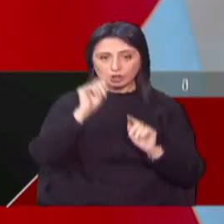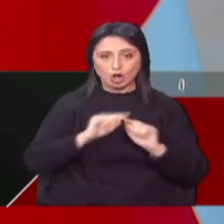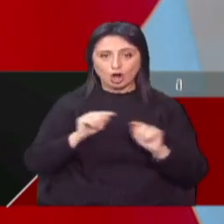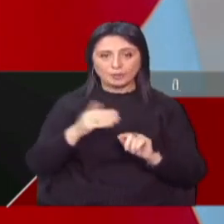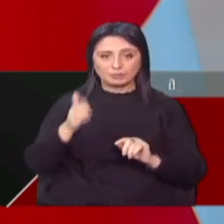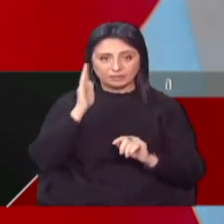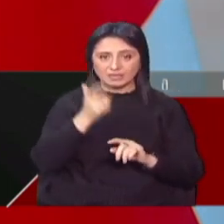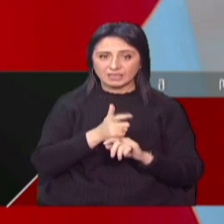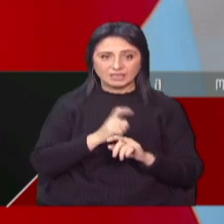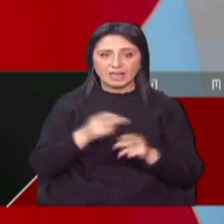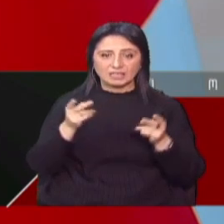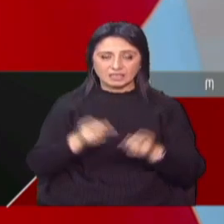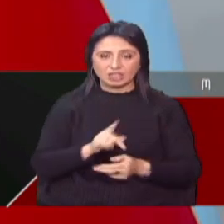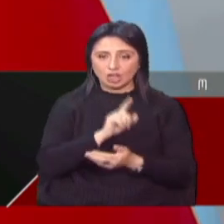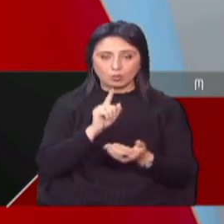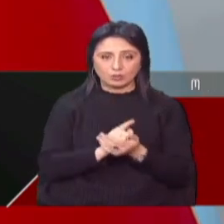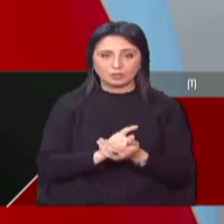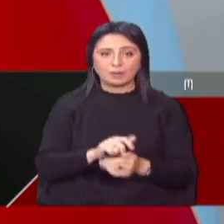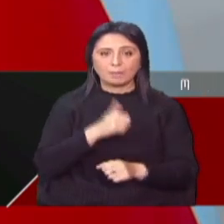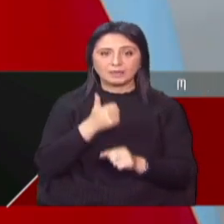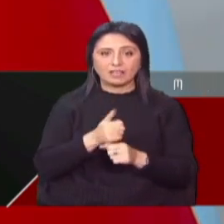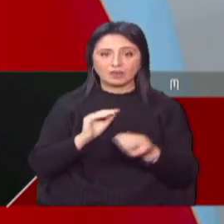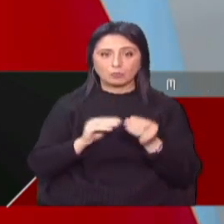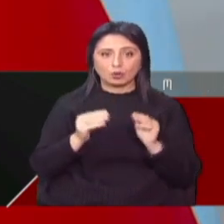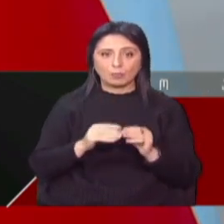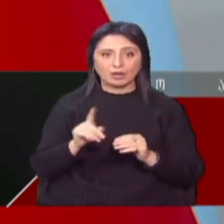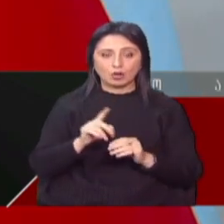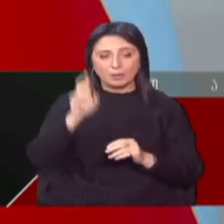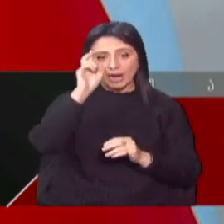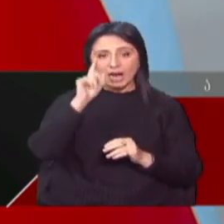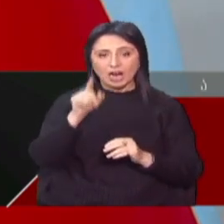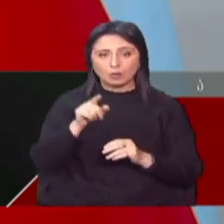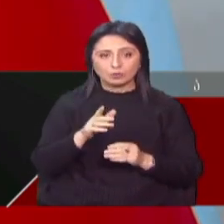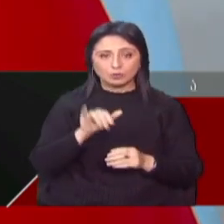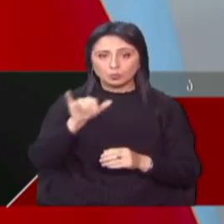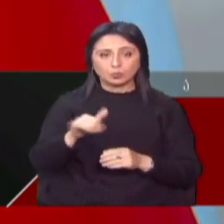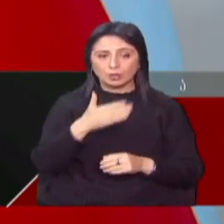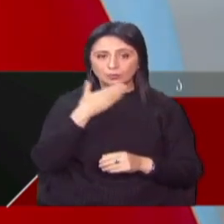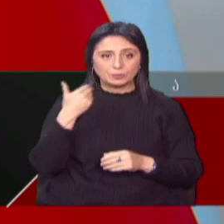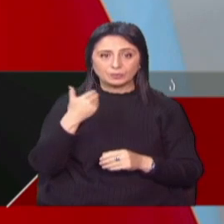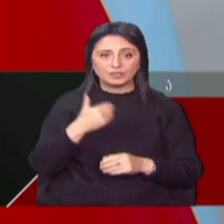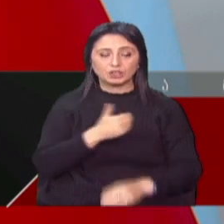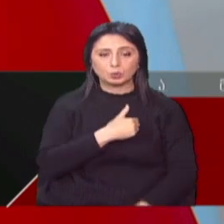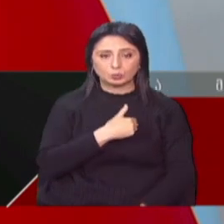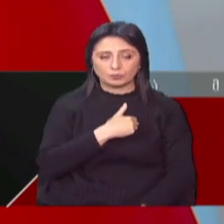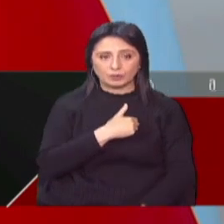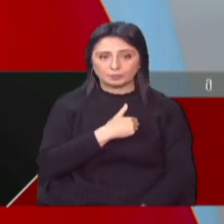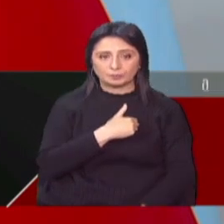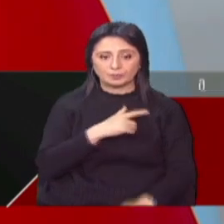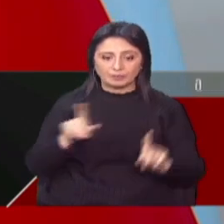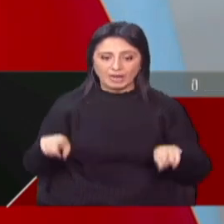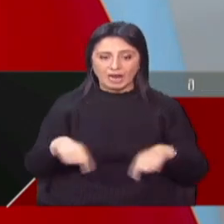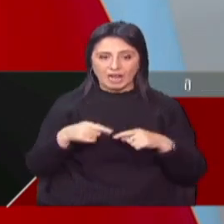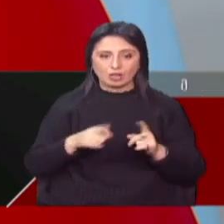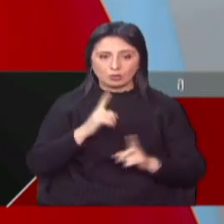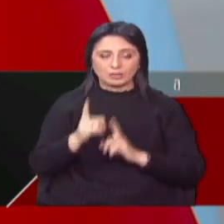opoziția, scudani, teba, zalien, sa, ci roda, uțile, bebi. Cavari, problema, arisis, rom, heli, suplebaz, araus. Survili care